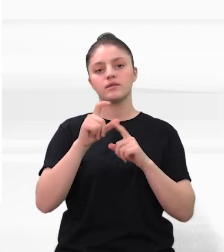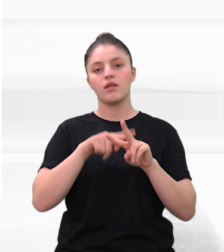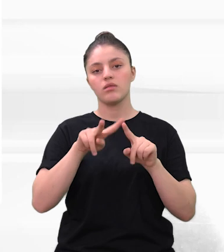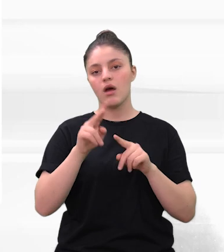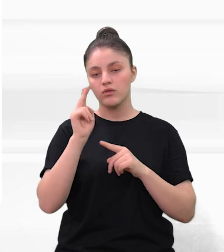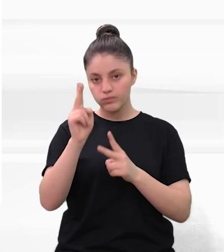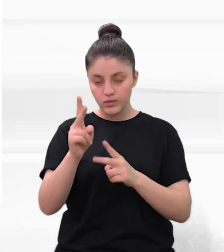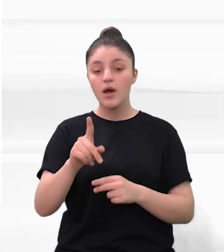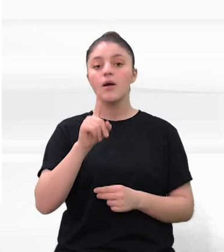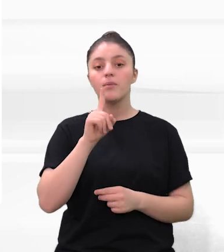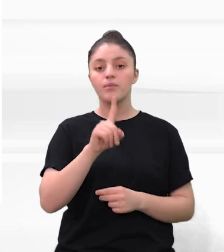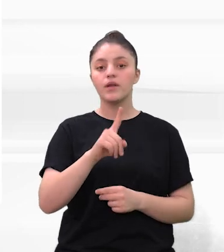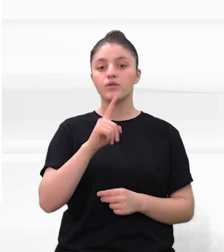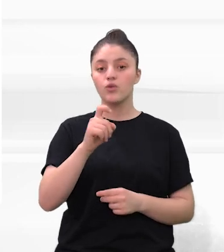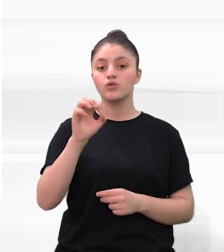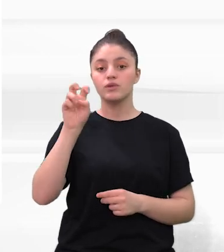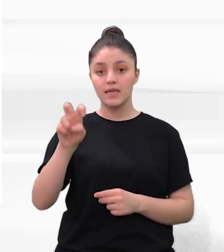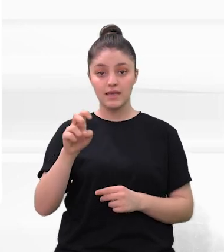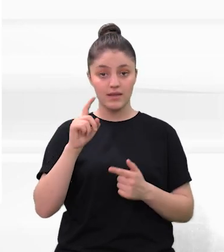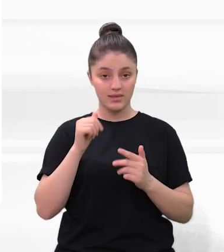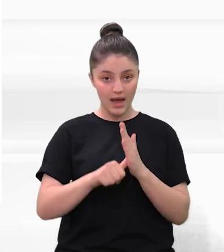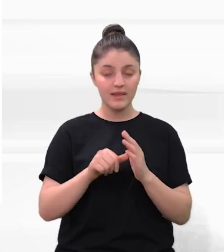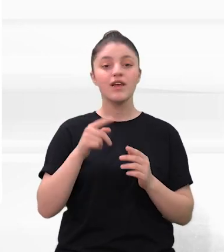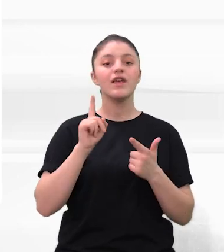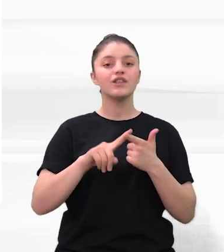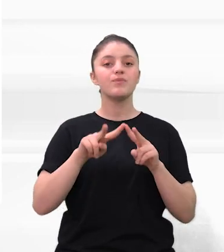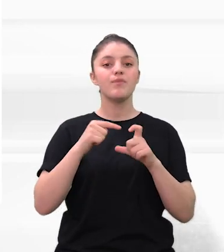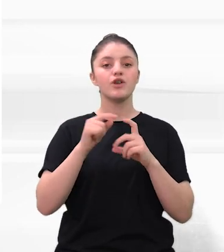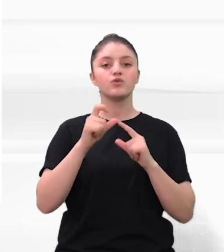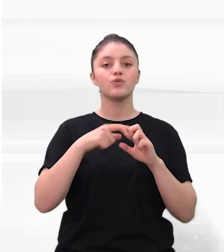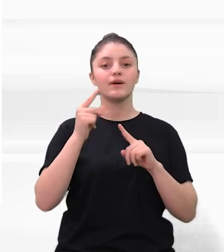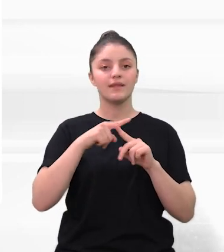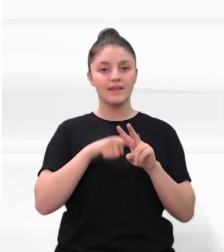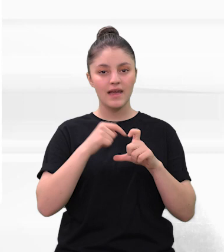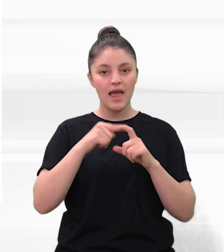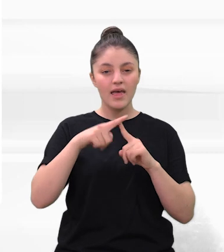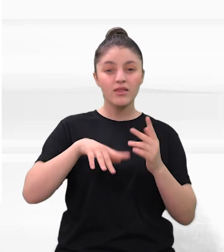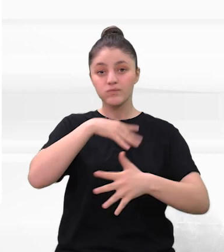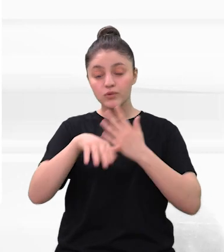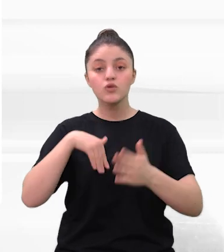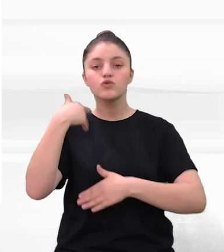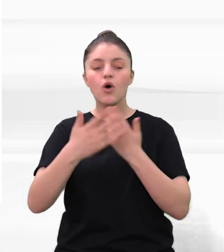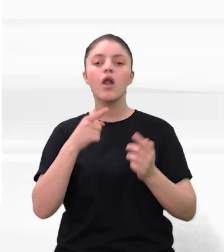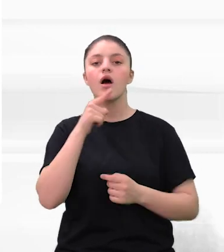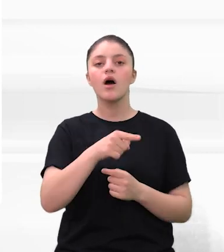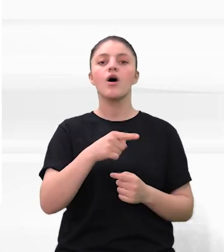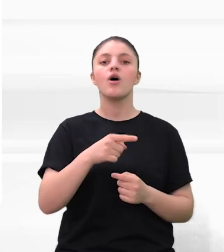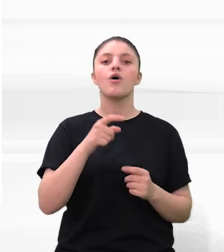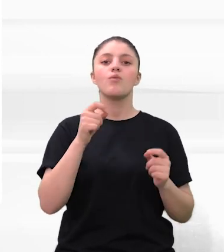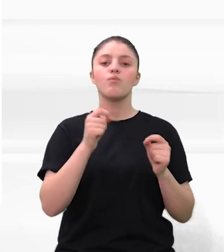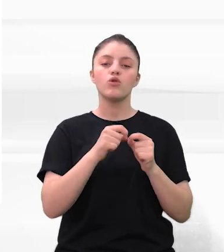yılında İkinci Meşrutiyet sürecindeki kargaşadan yararlanan avusturya-macaristan biliyorsunuz bosna-hersek'i İlhak etmiştir